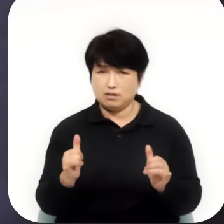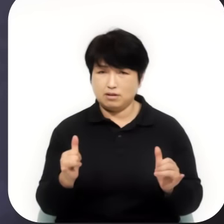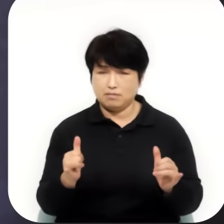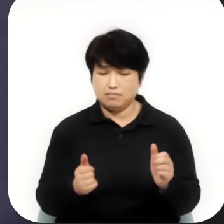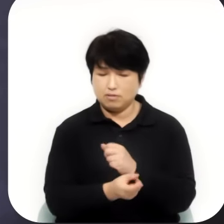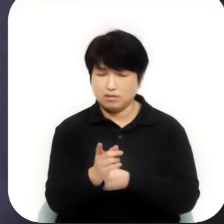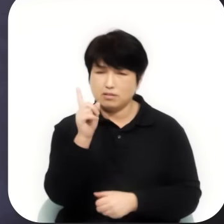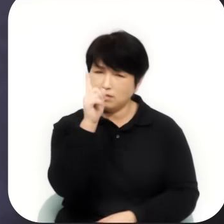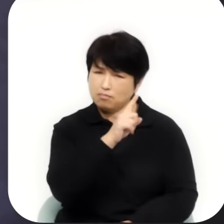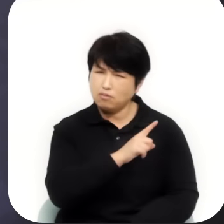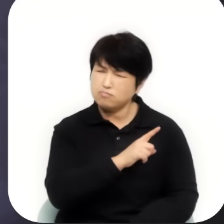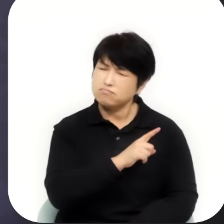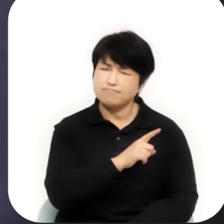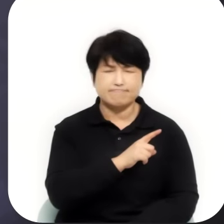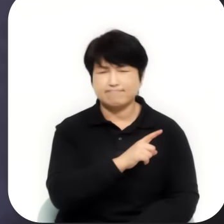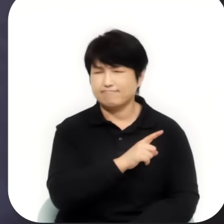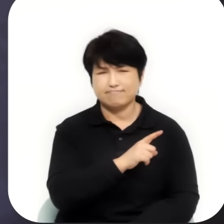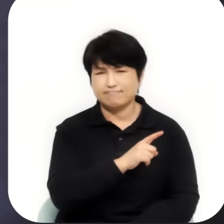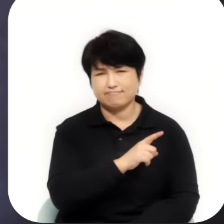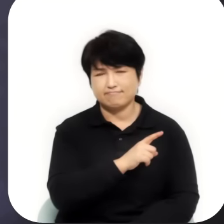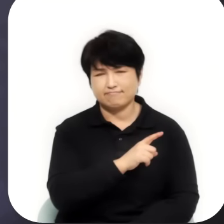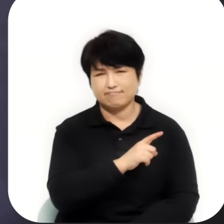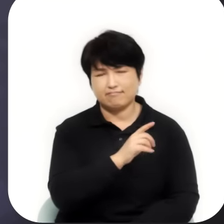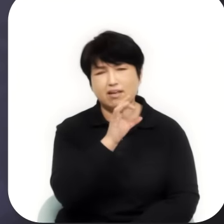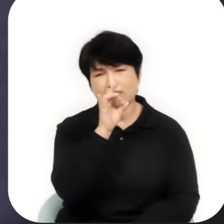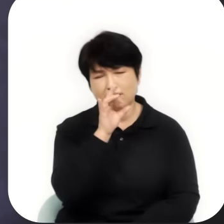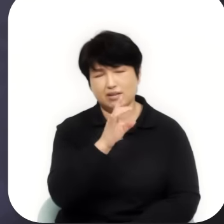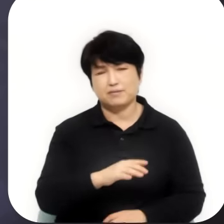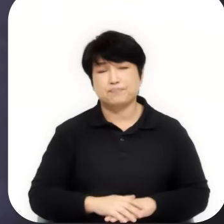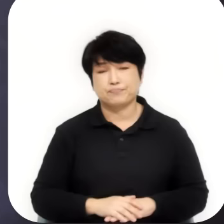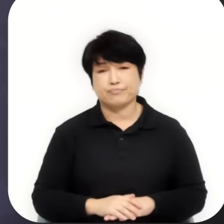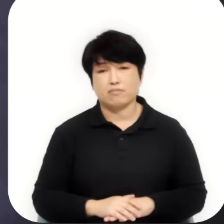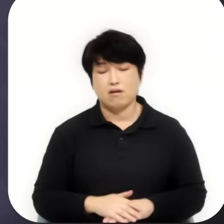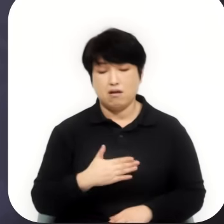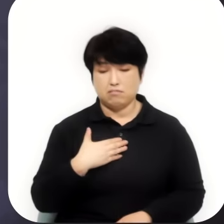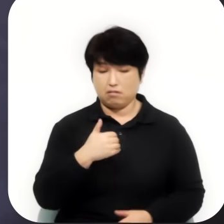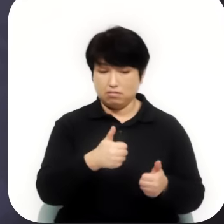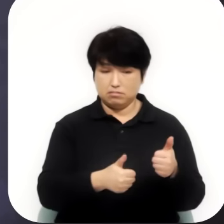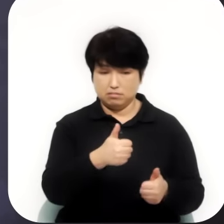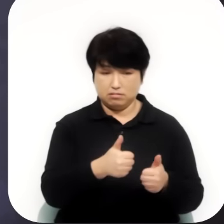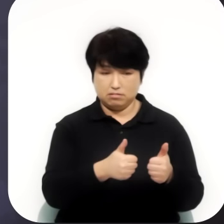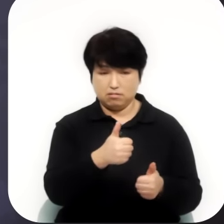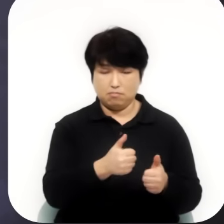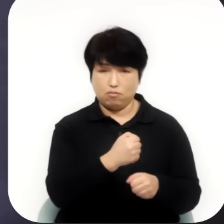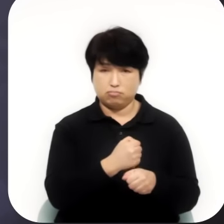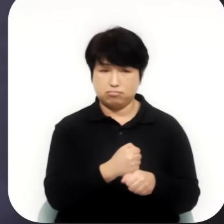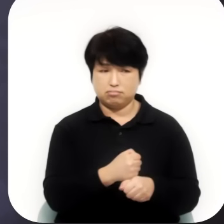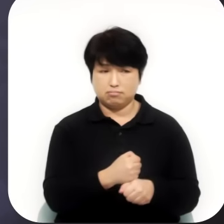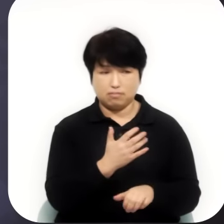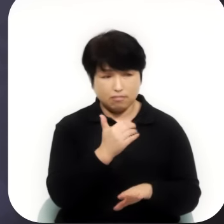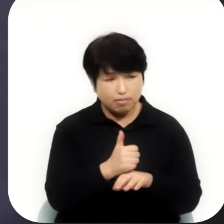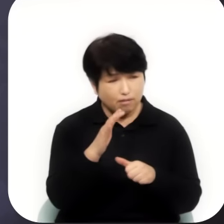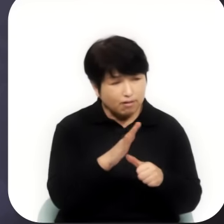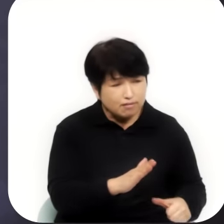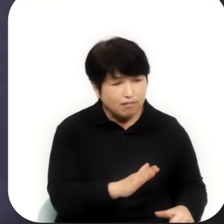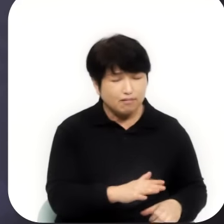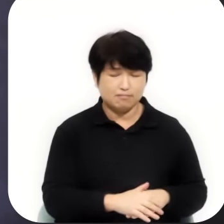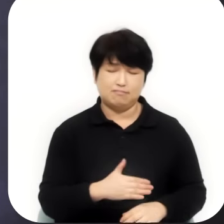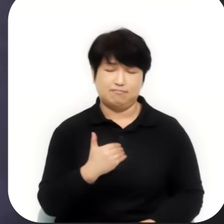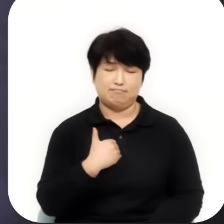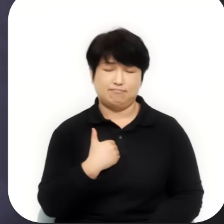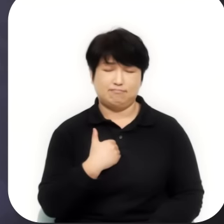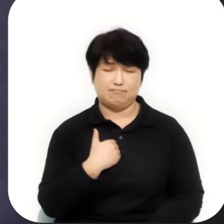아니겠죠. 예, 그리고 항상 이렇습니다. 내가 뭐 그냥 시험처가 떨어지면 떨어졌고